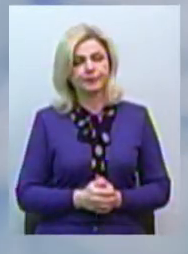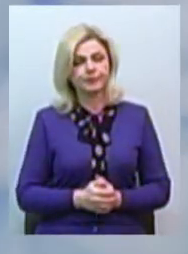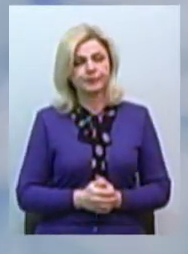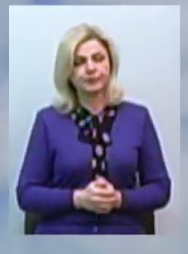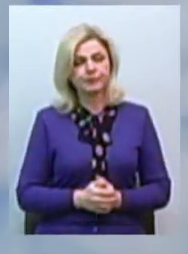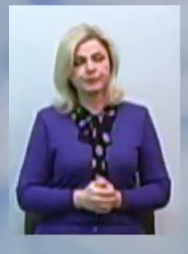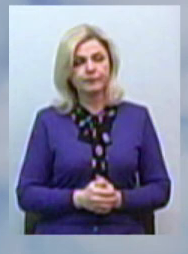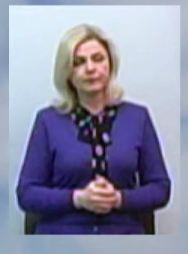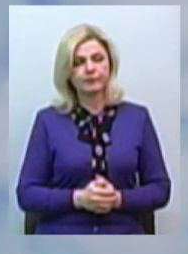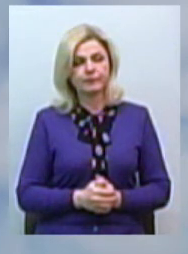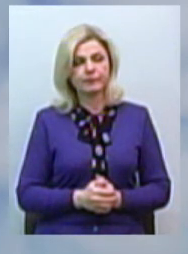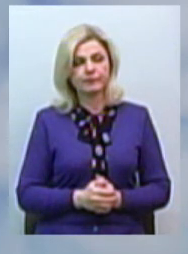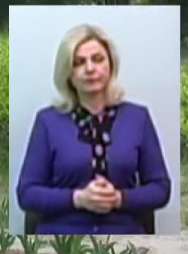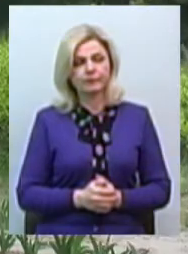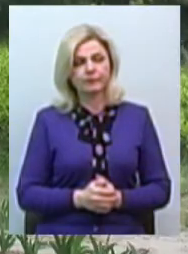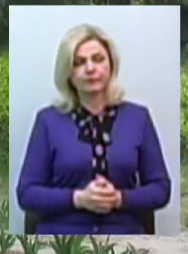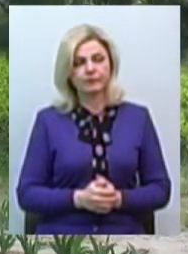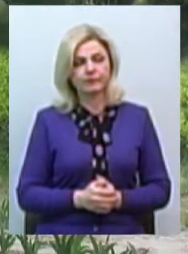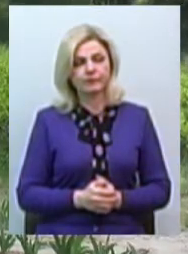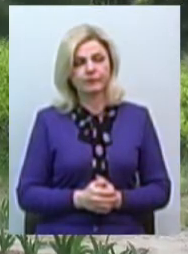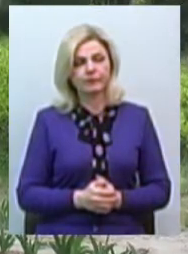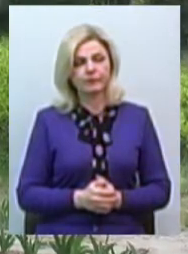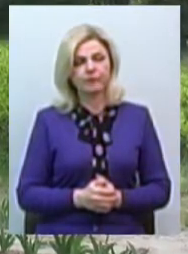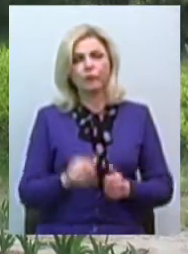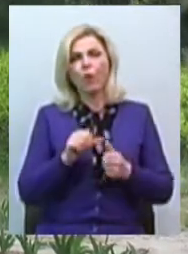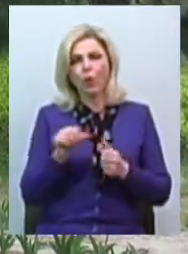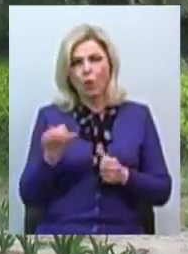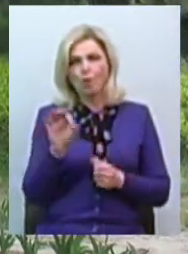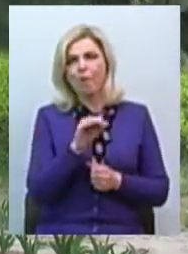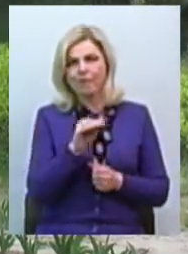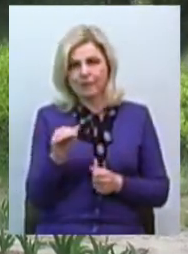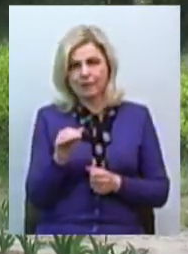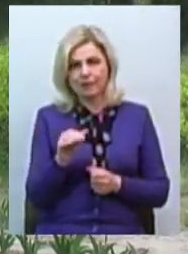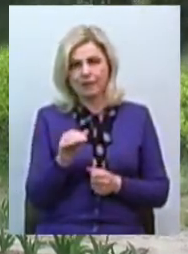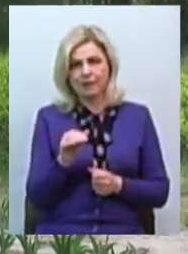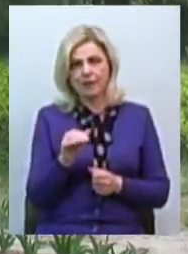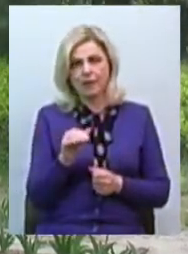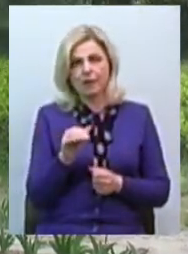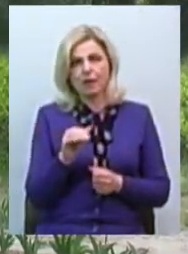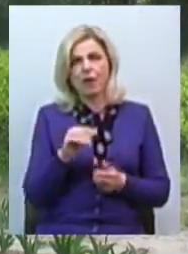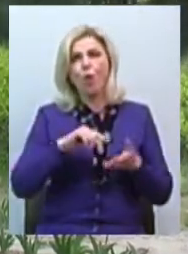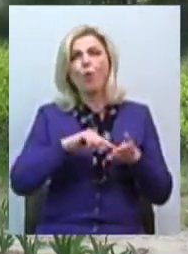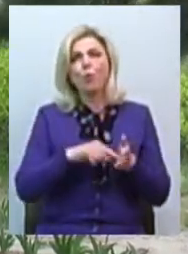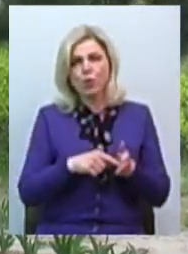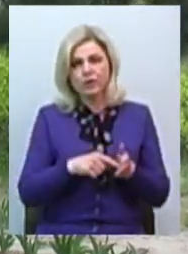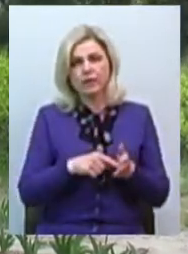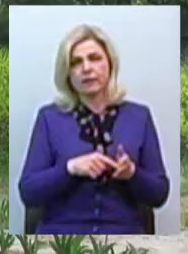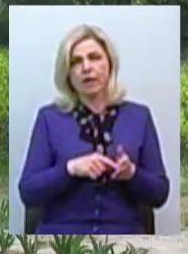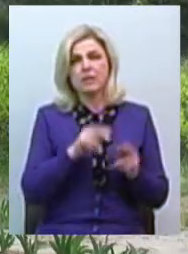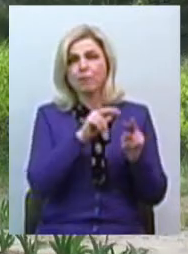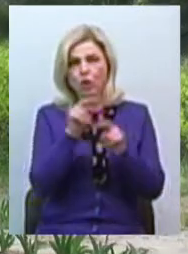діоксид сірки і тому подібне. Окрім офіційних стаціонарних пунктів спостереження, які